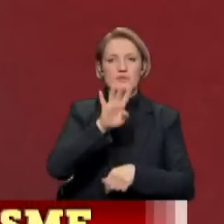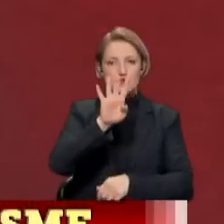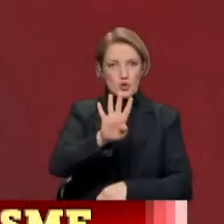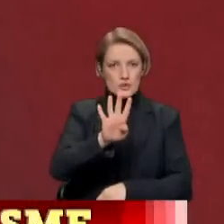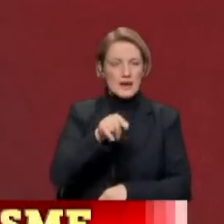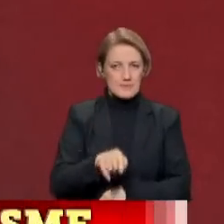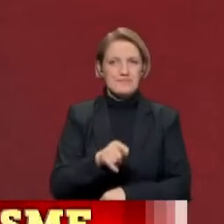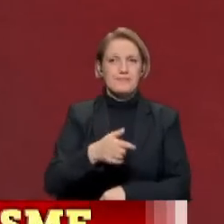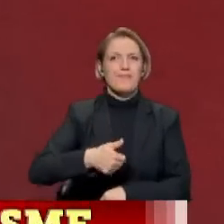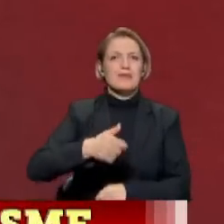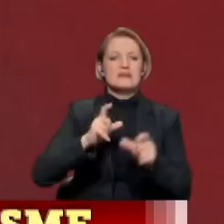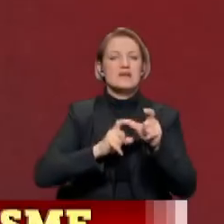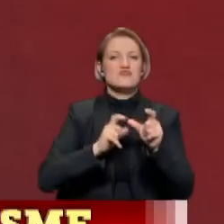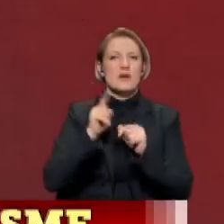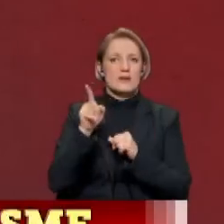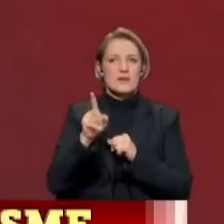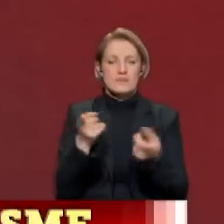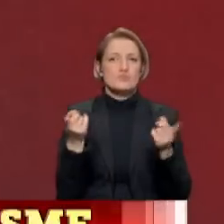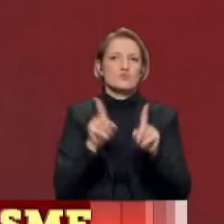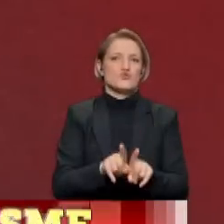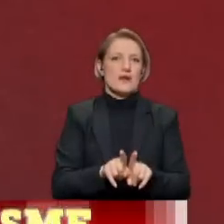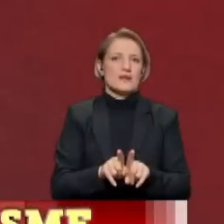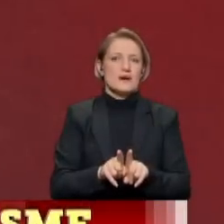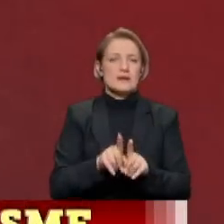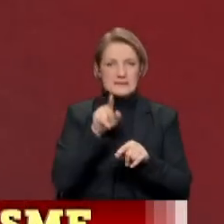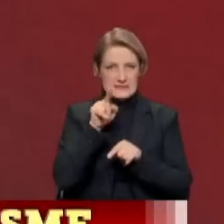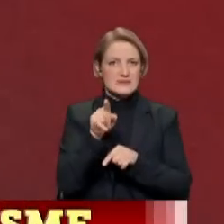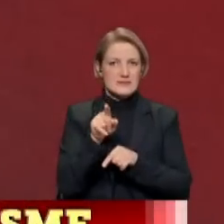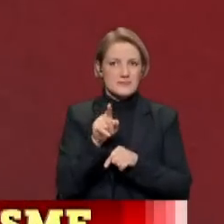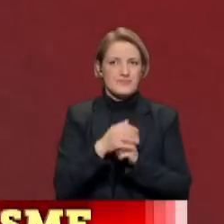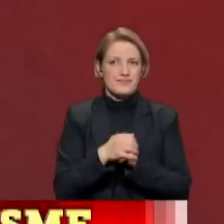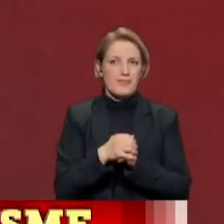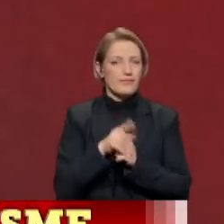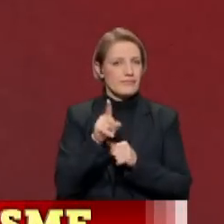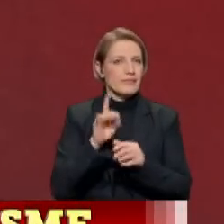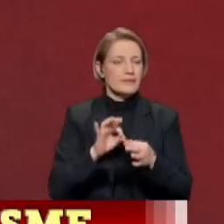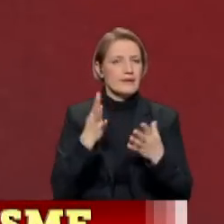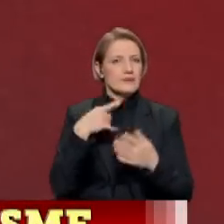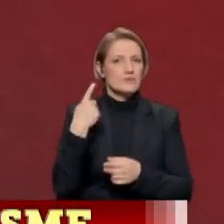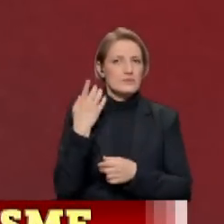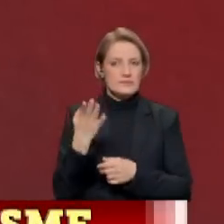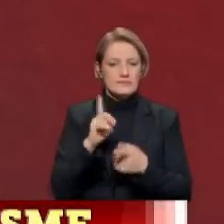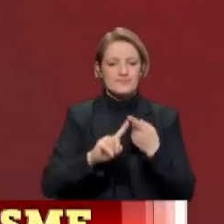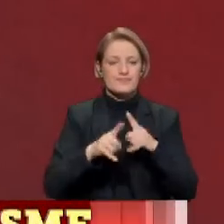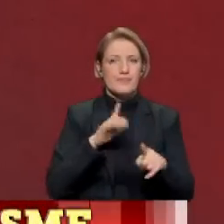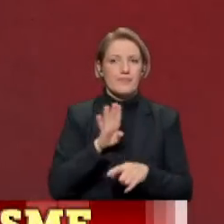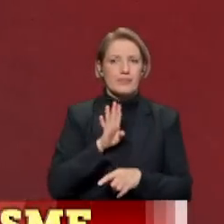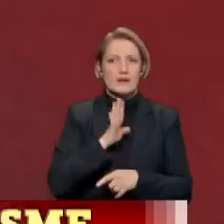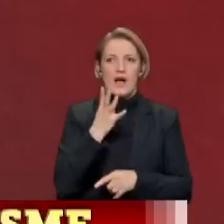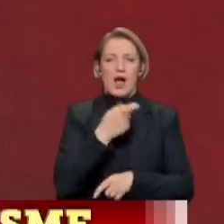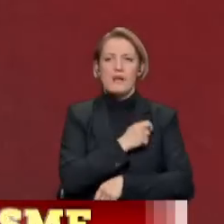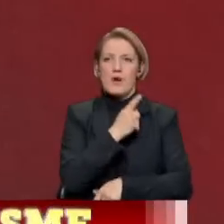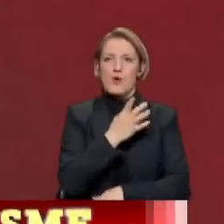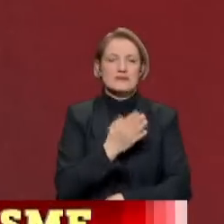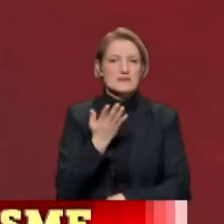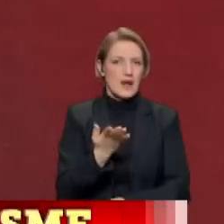16'yı gösterdiğinde Saraçhane'de buluşacaklar. Peki siz... Ne dersiniz hani Sayın Kılıçdaroğlu'nun Almanya'da